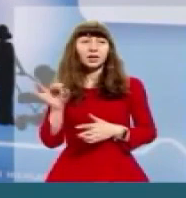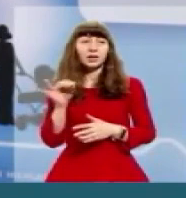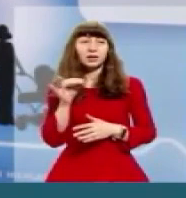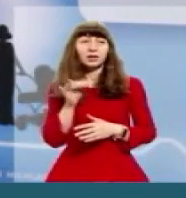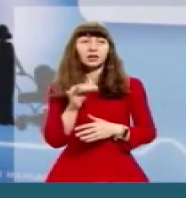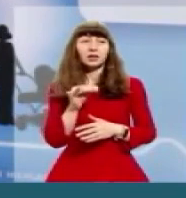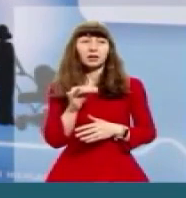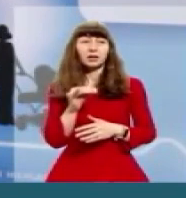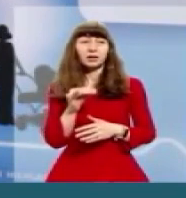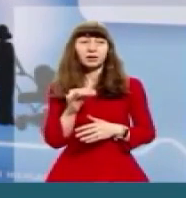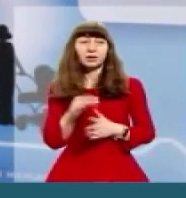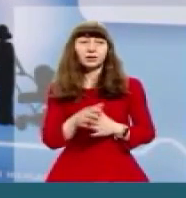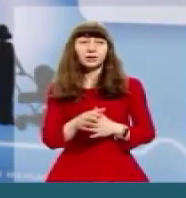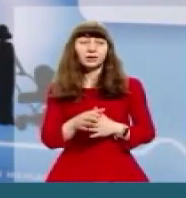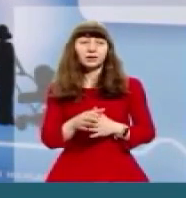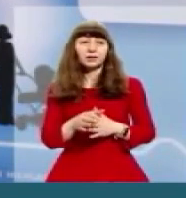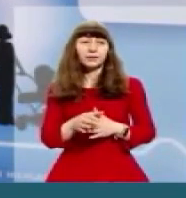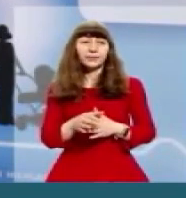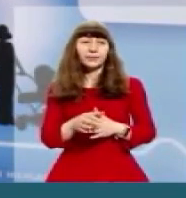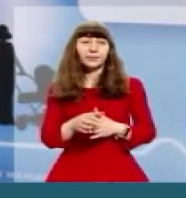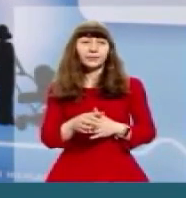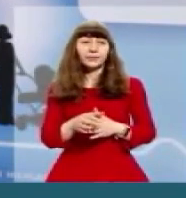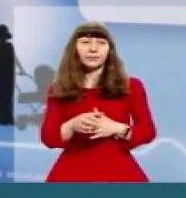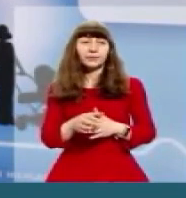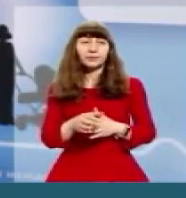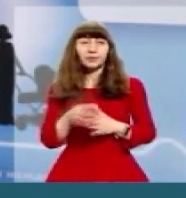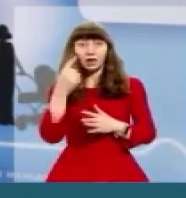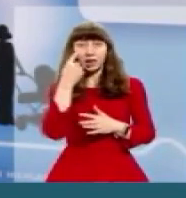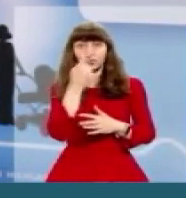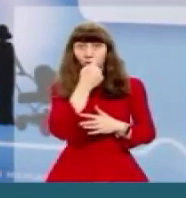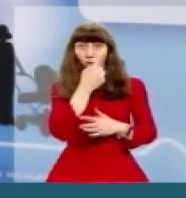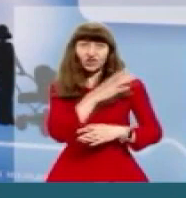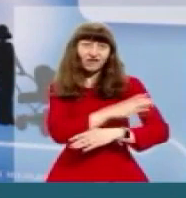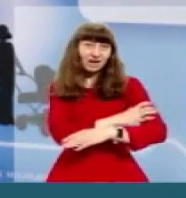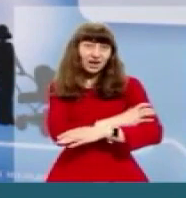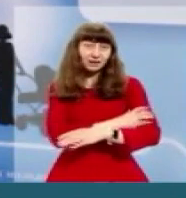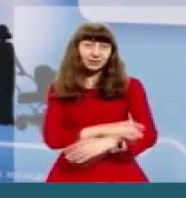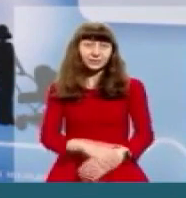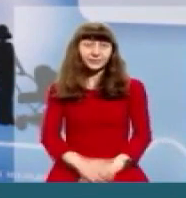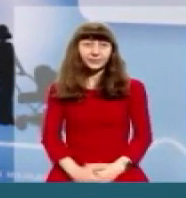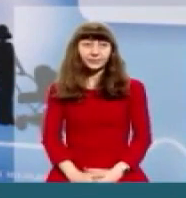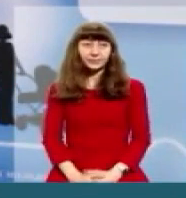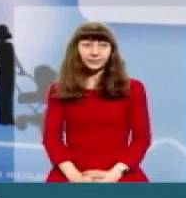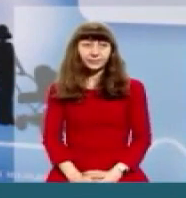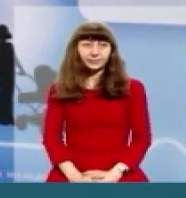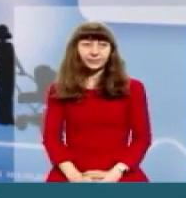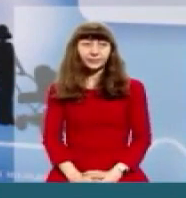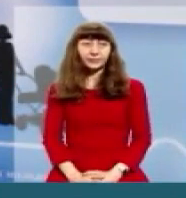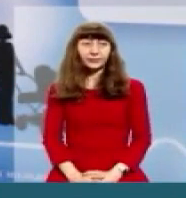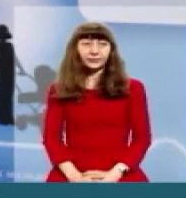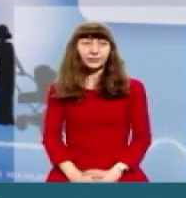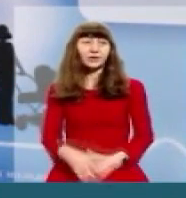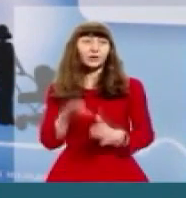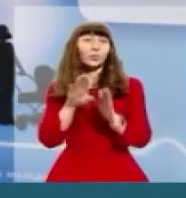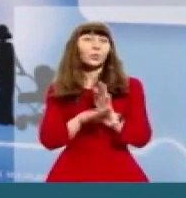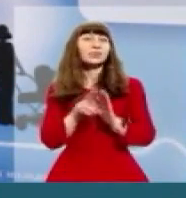и определяет бесконтактным методом определяет внутриглазное давление на выявление глаукомы. Вот